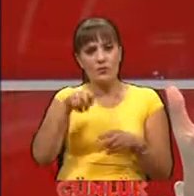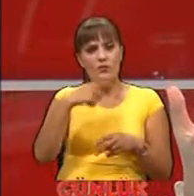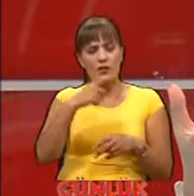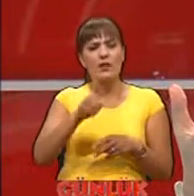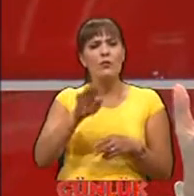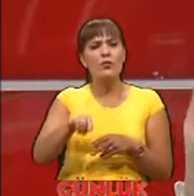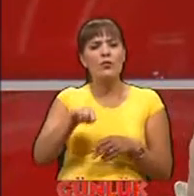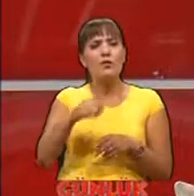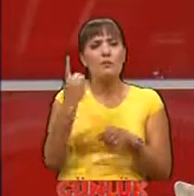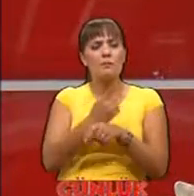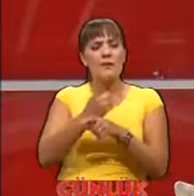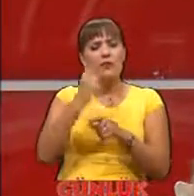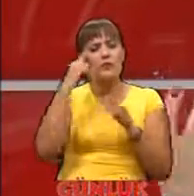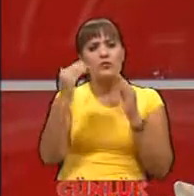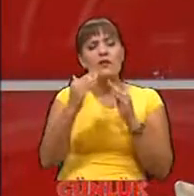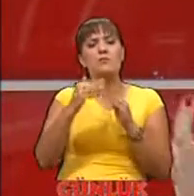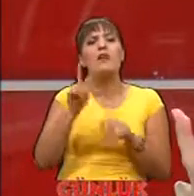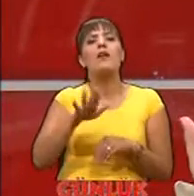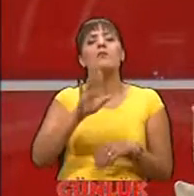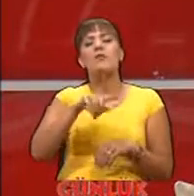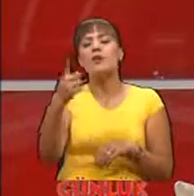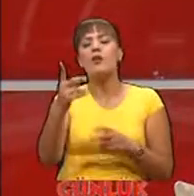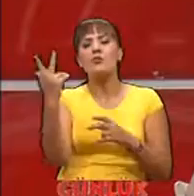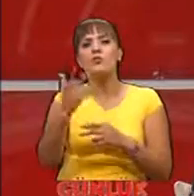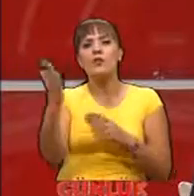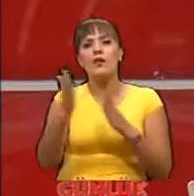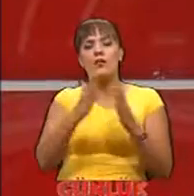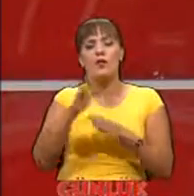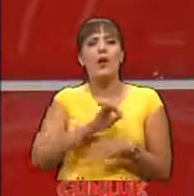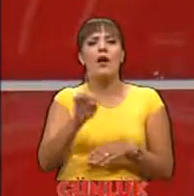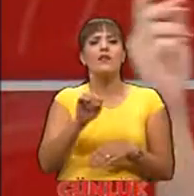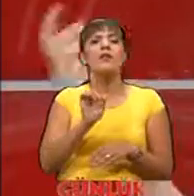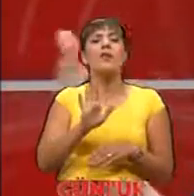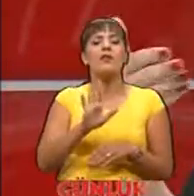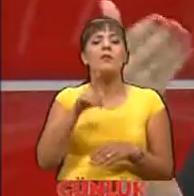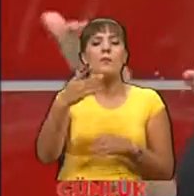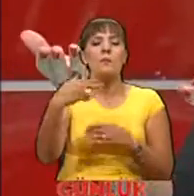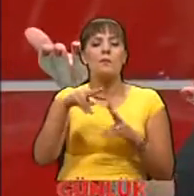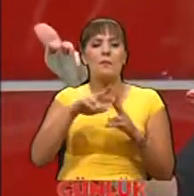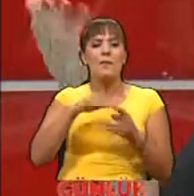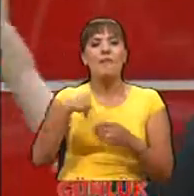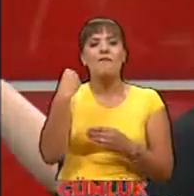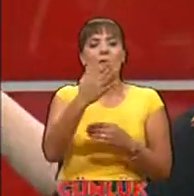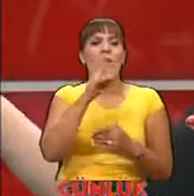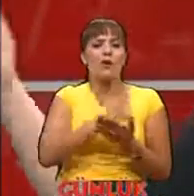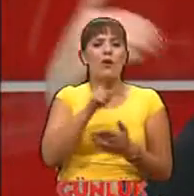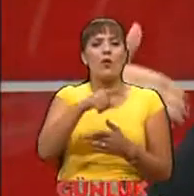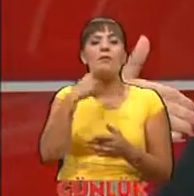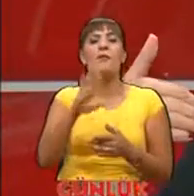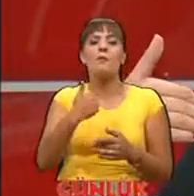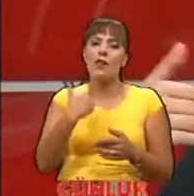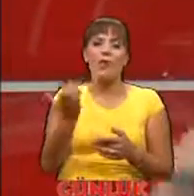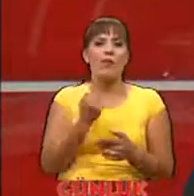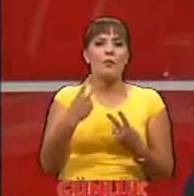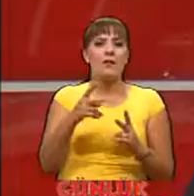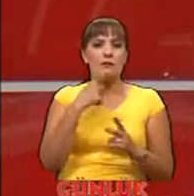dedik. Bunda da bir uzlaşma gerekmiyor mu diğer üçü arasında? Yani hayır. Birine öyle yok, mi? Hayır. Diğer mirasçı vermeye hayır, karar verdi. Hayır. Öbürü demez mecbur mi? Değil. Ben